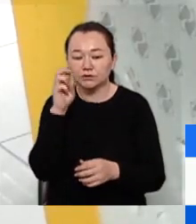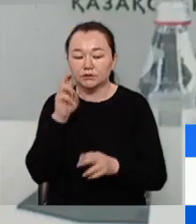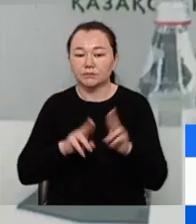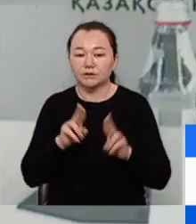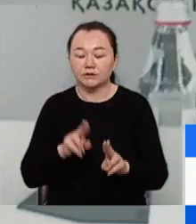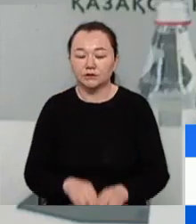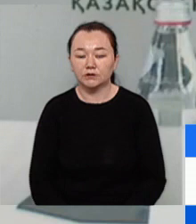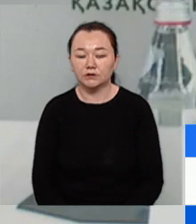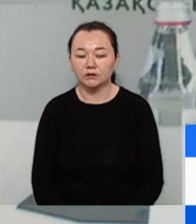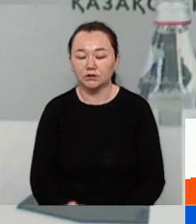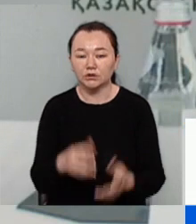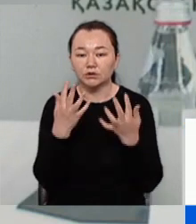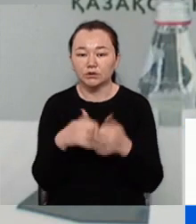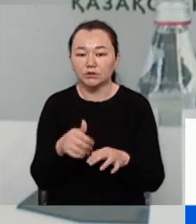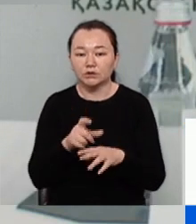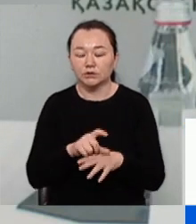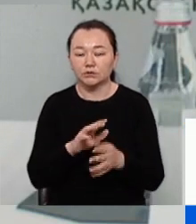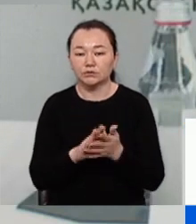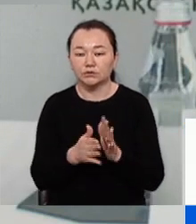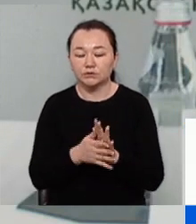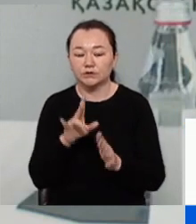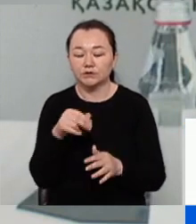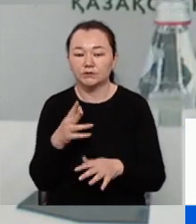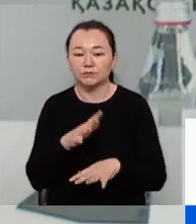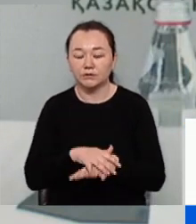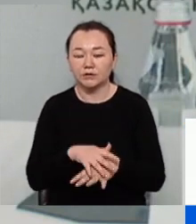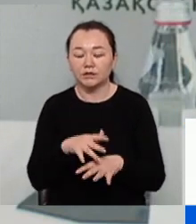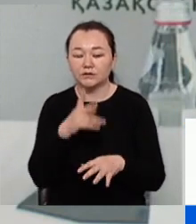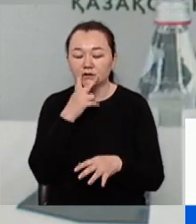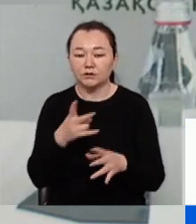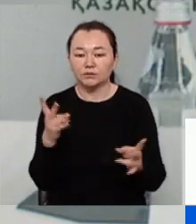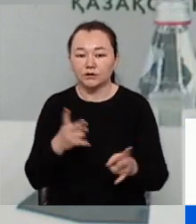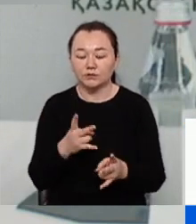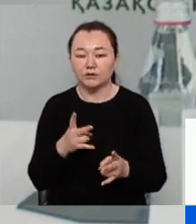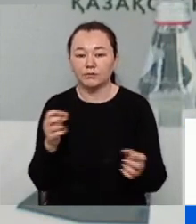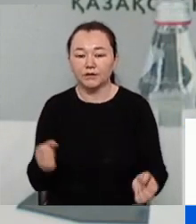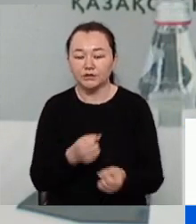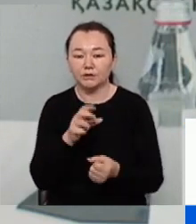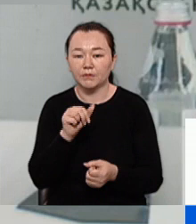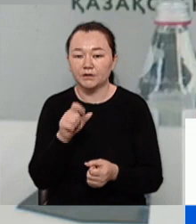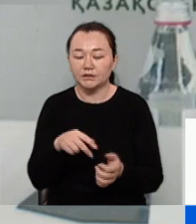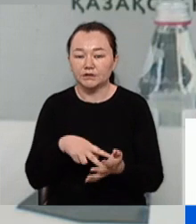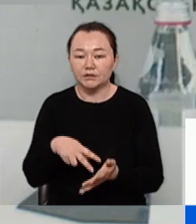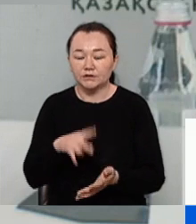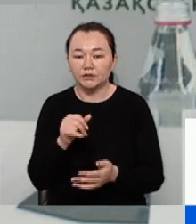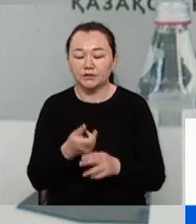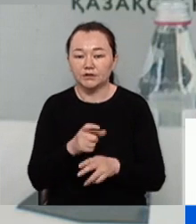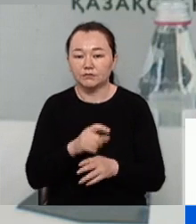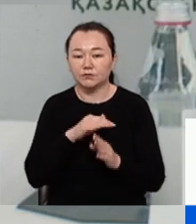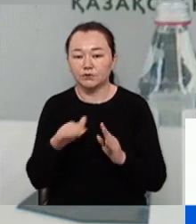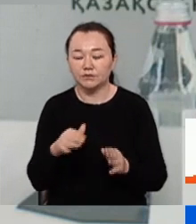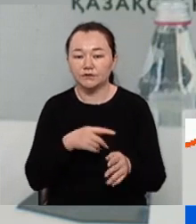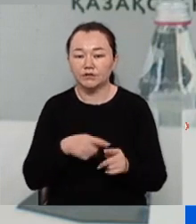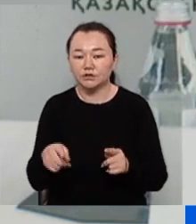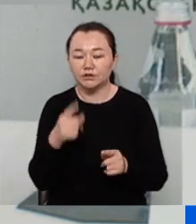правил с учетом текущих условий Национальный банк видит необходимость в поддержании базовой вставки на текущем уровне